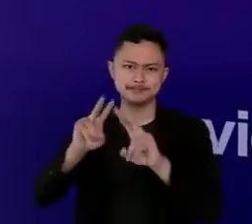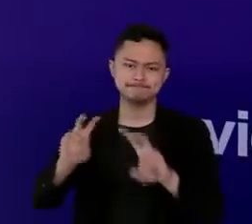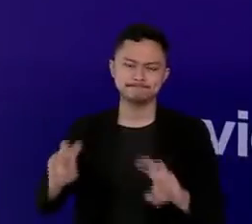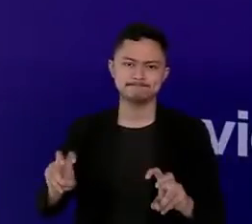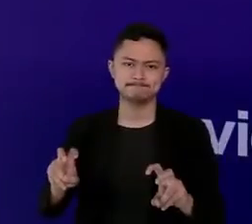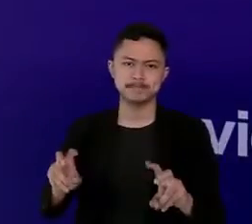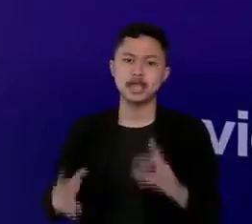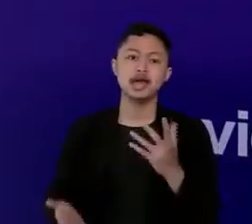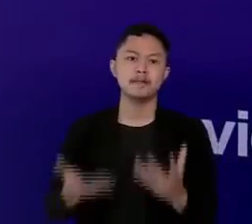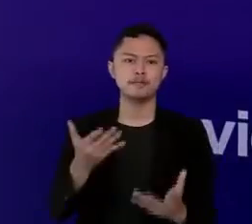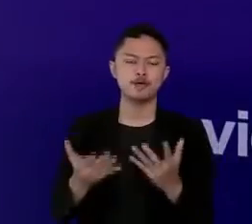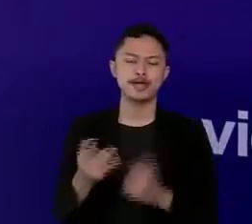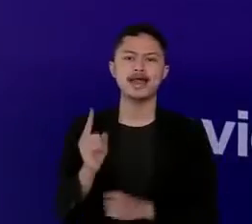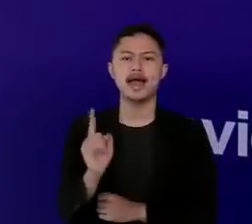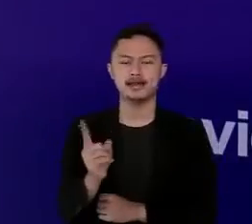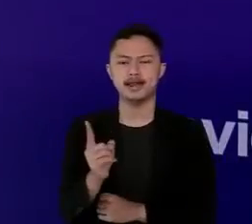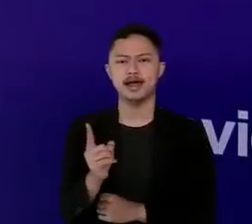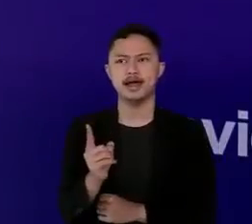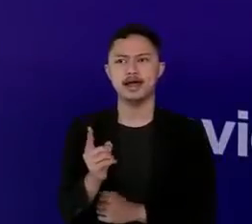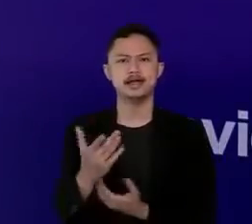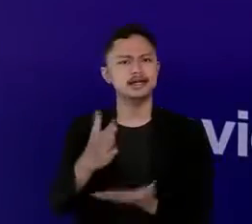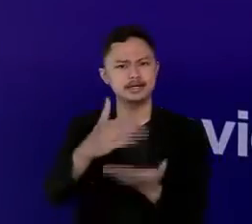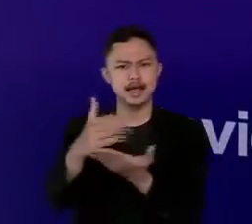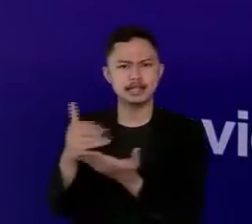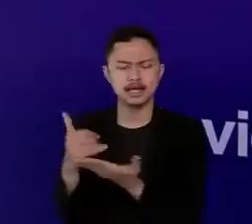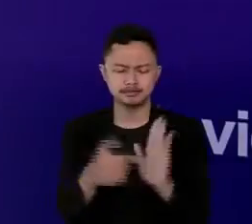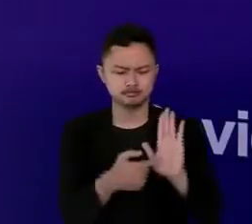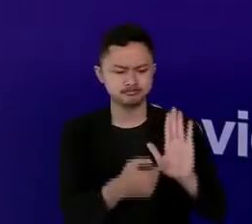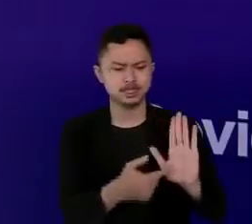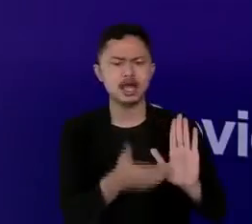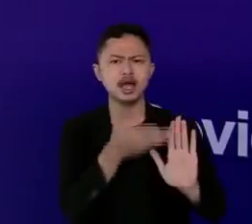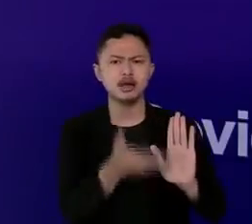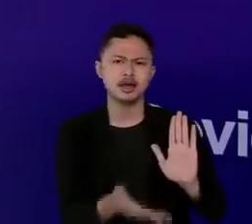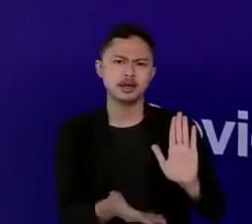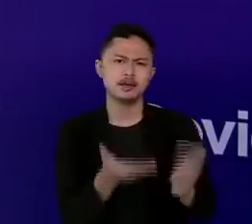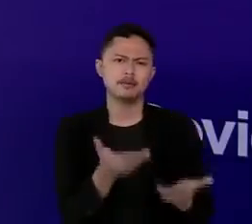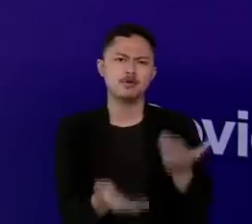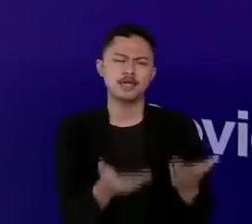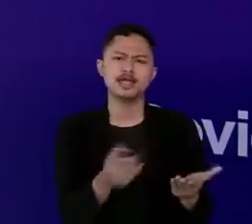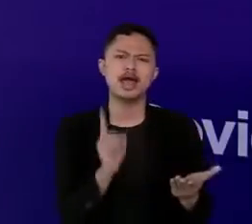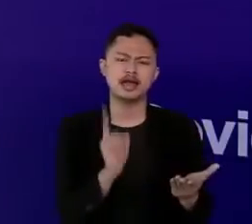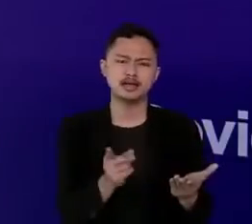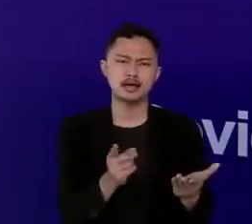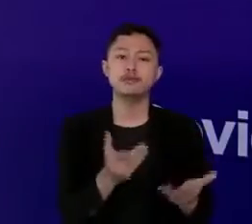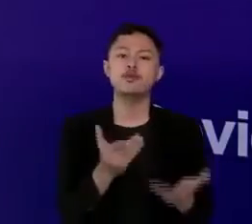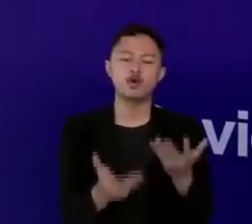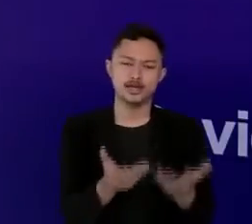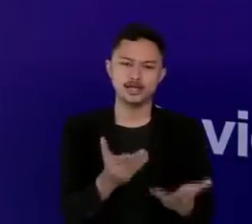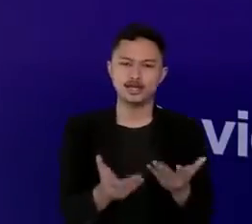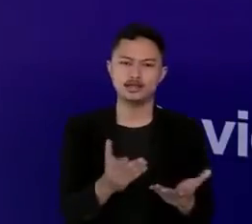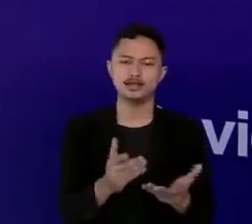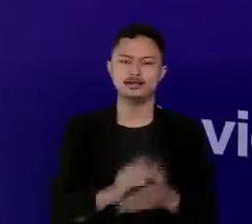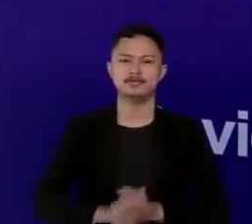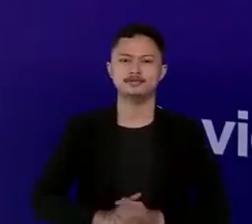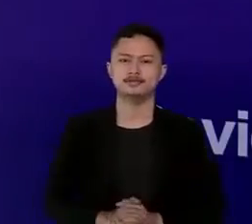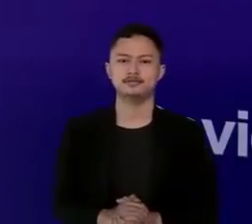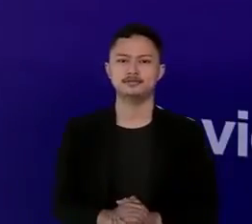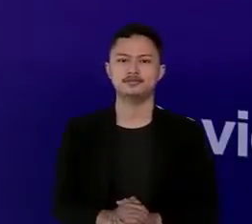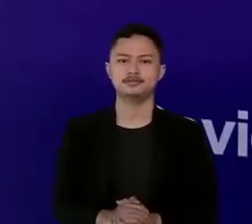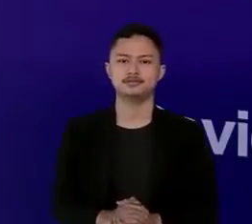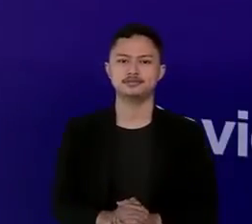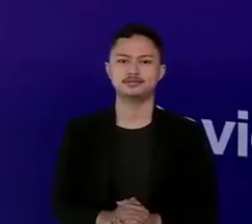ada data menunjukkan kemungkinan potensi penularannya cukup tinggi cukup mudah dan